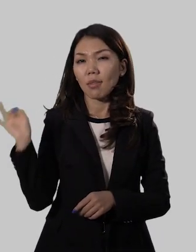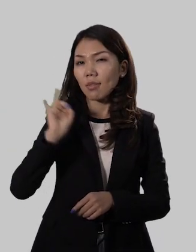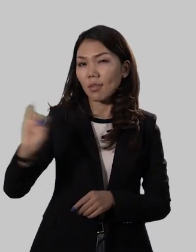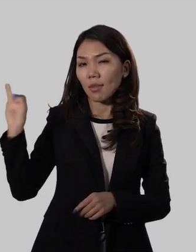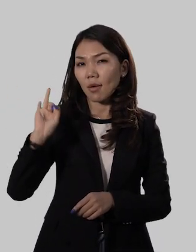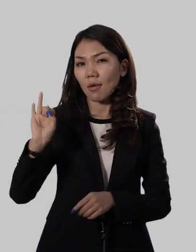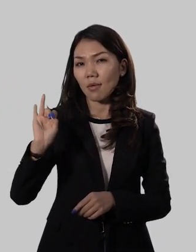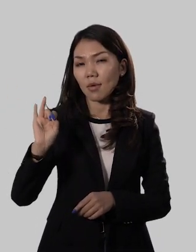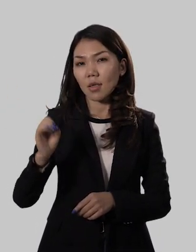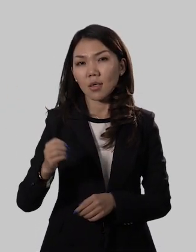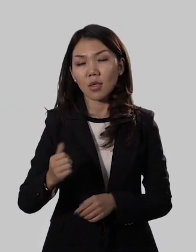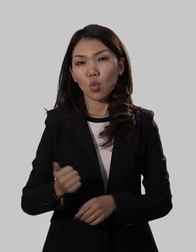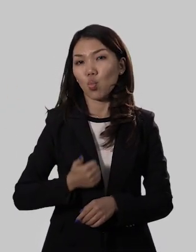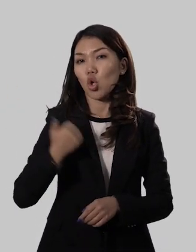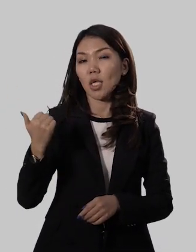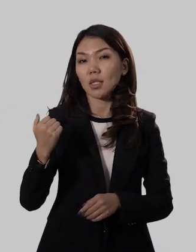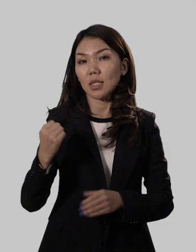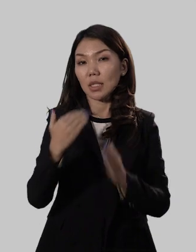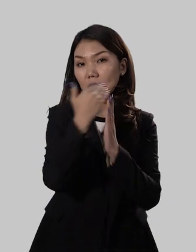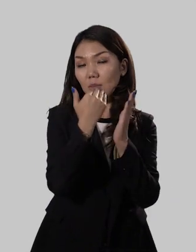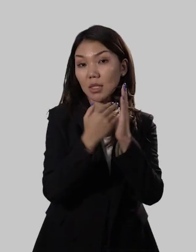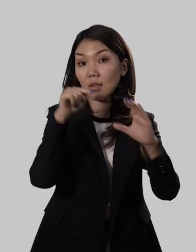тарыхый мурастар тизмесине киргизилген.